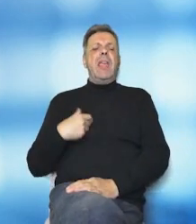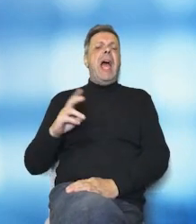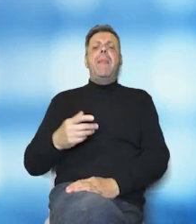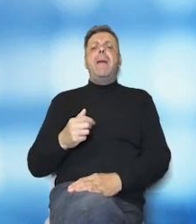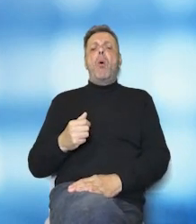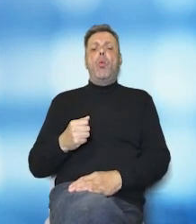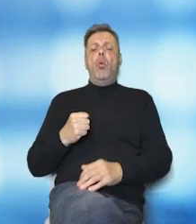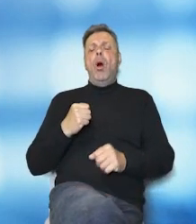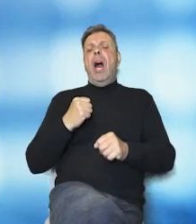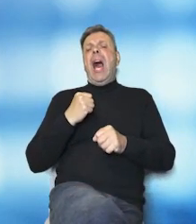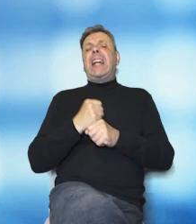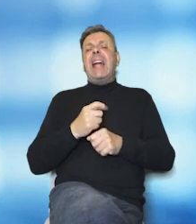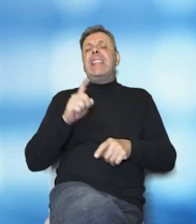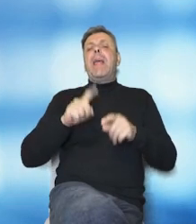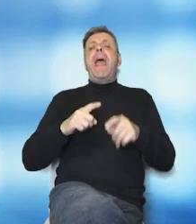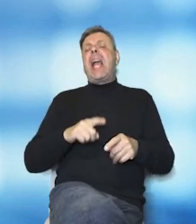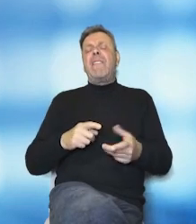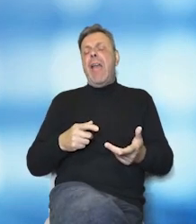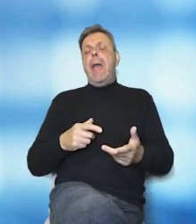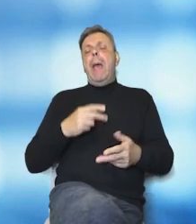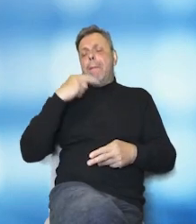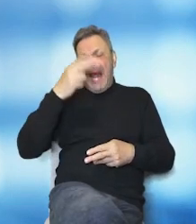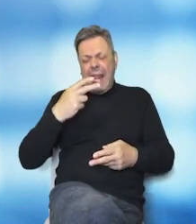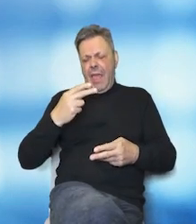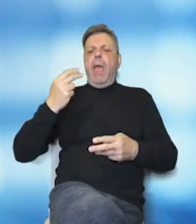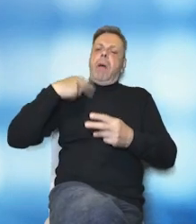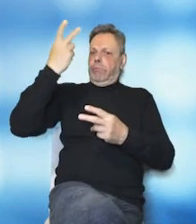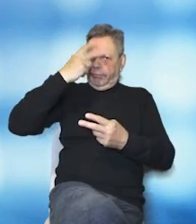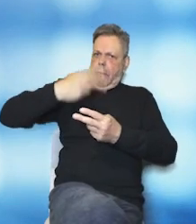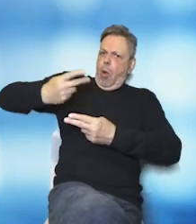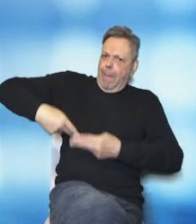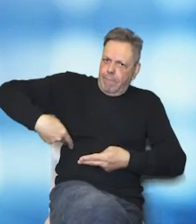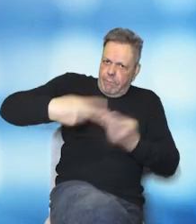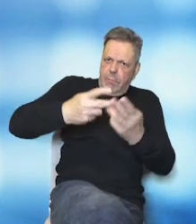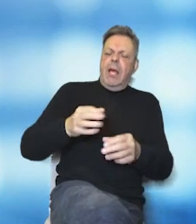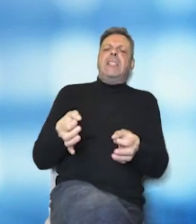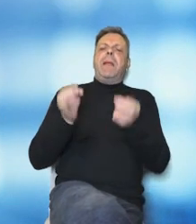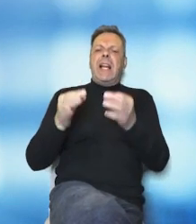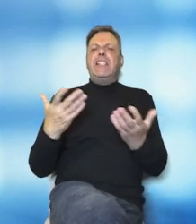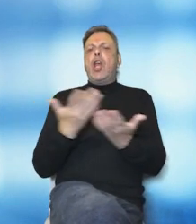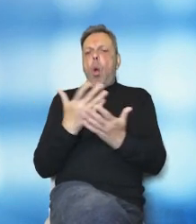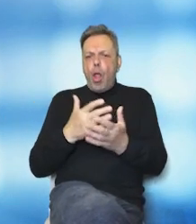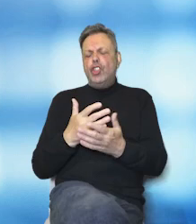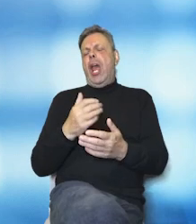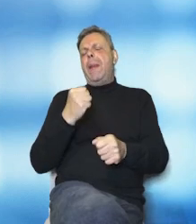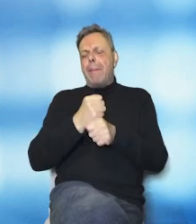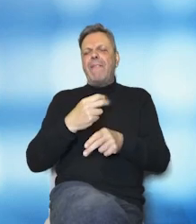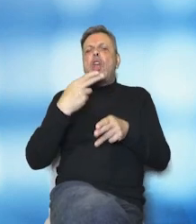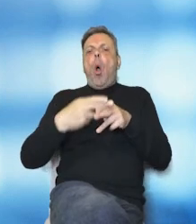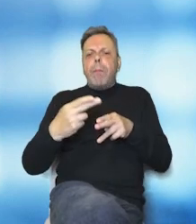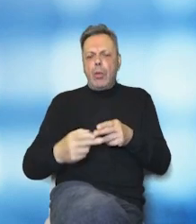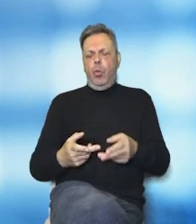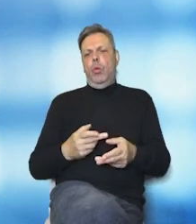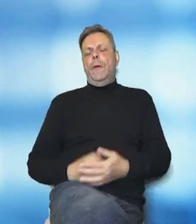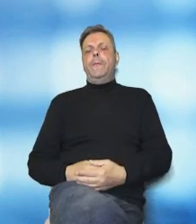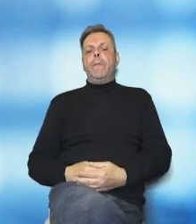raditi gastroskopiju, a vidim da je tu anemija. Znači, ja šaljem tamo specijalisti koji će odraditi tu dijagnostiku i obradu koja nije moja